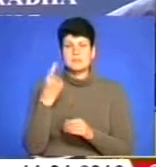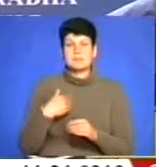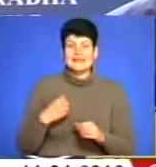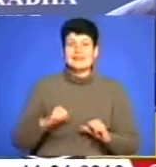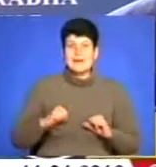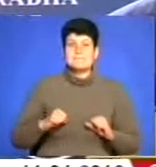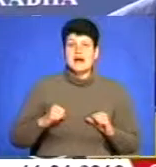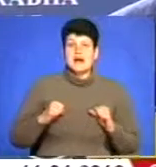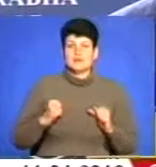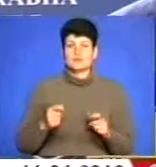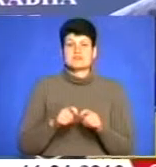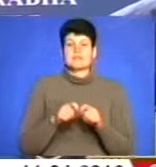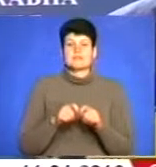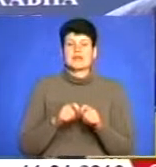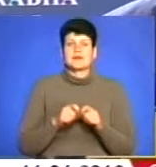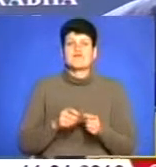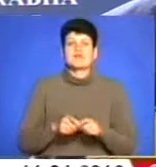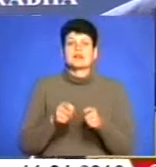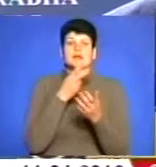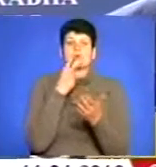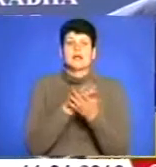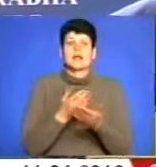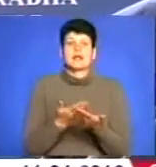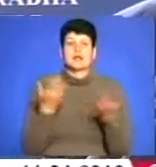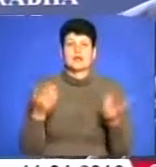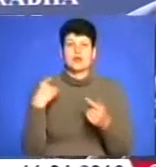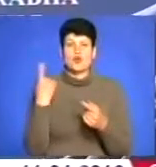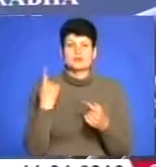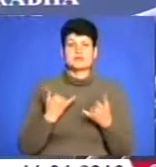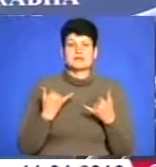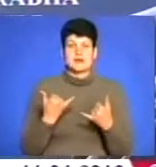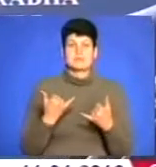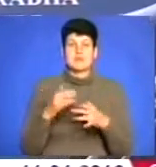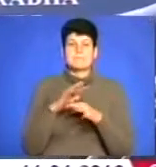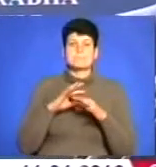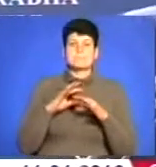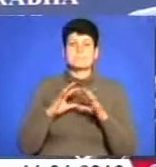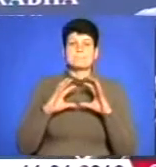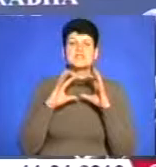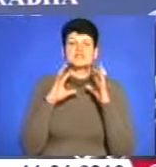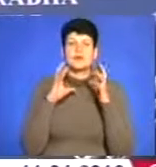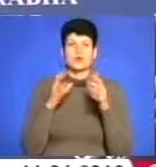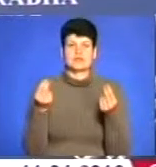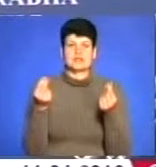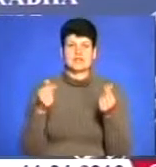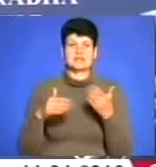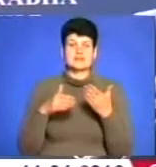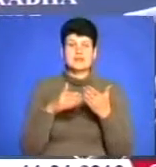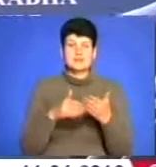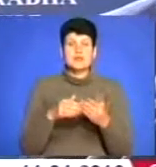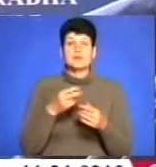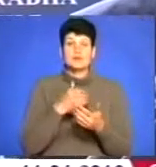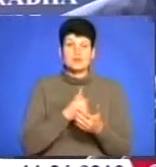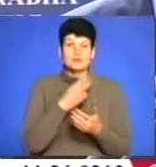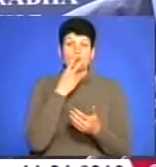намагаємось відкрити область для міжнародних інвестицій. Ми хочемо показати, що навіть в умовах